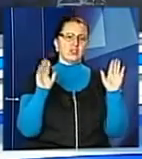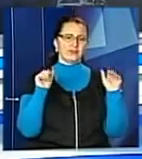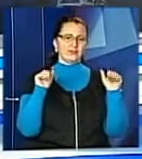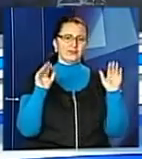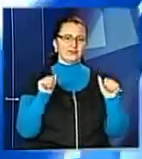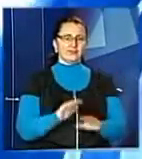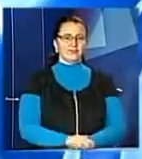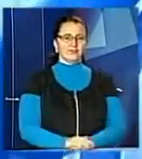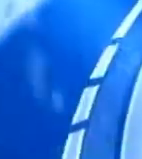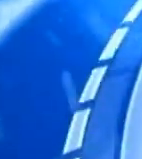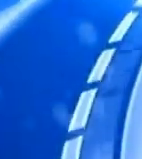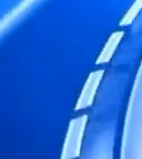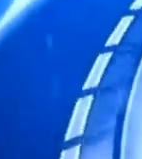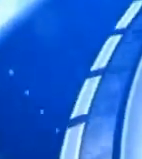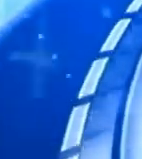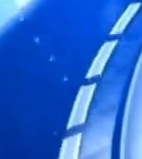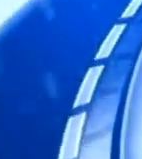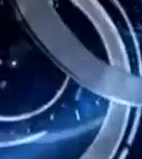Дякую.